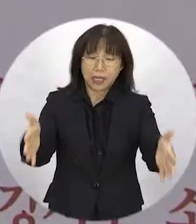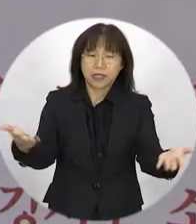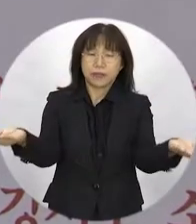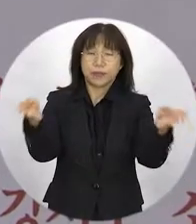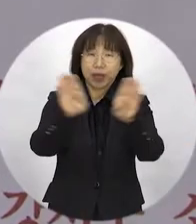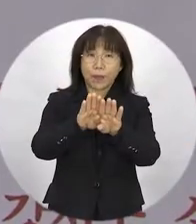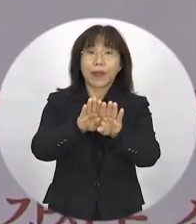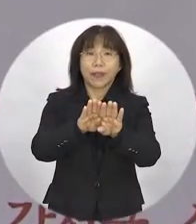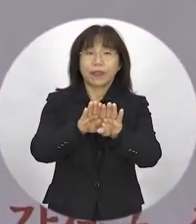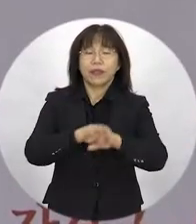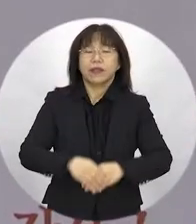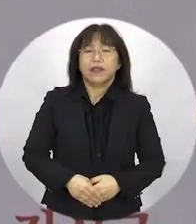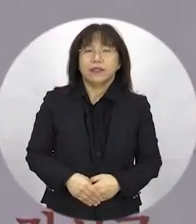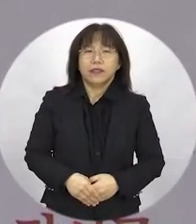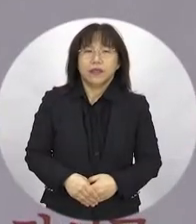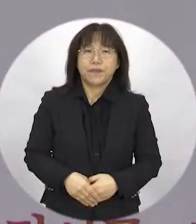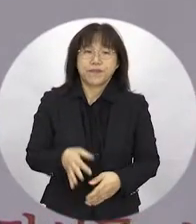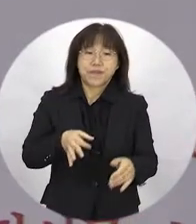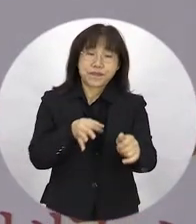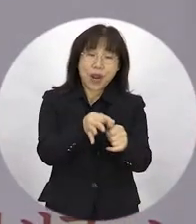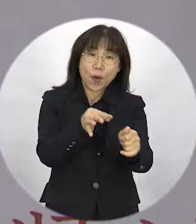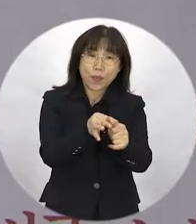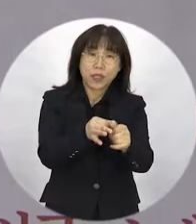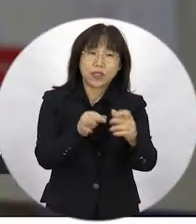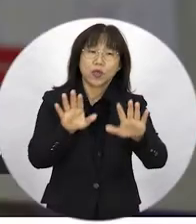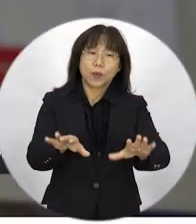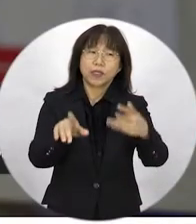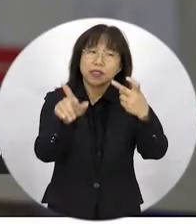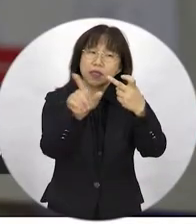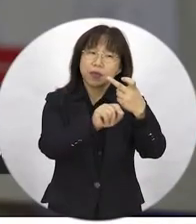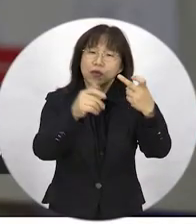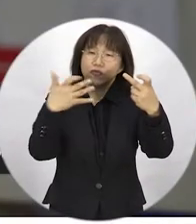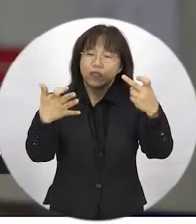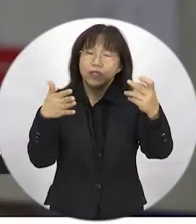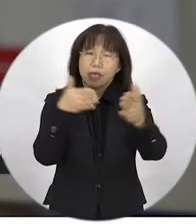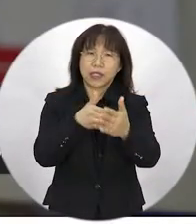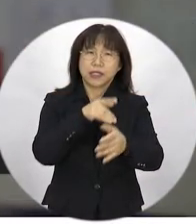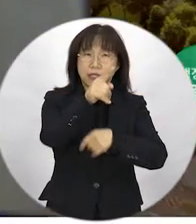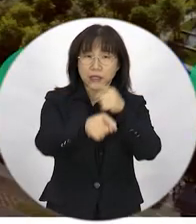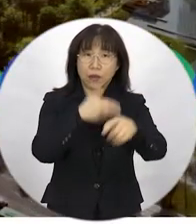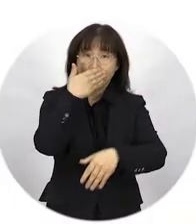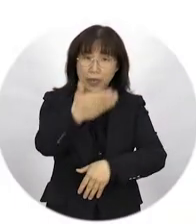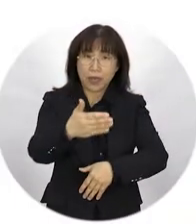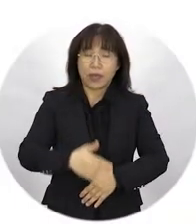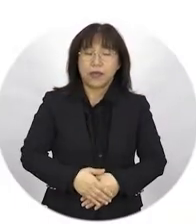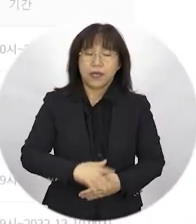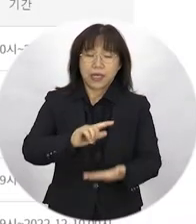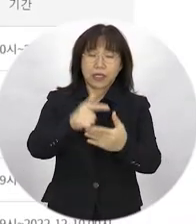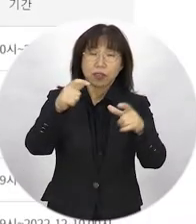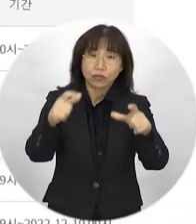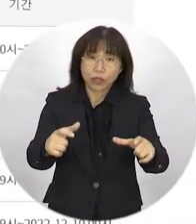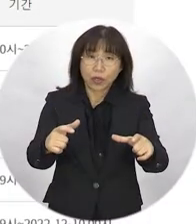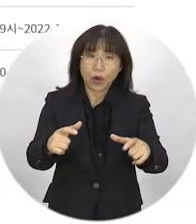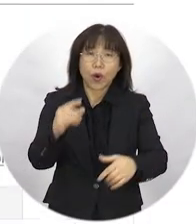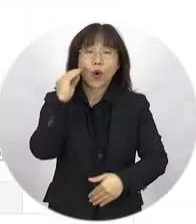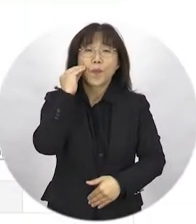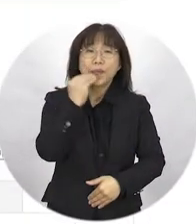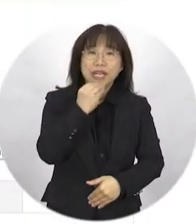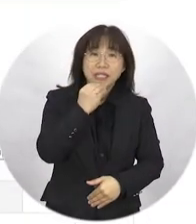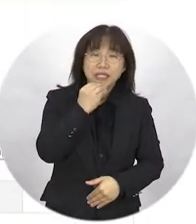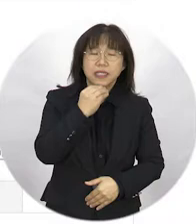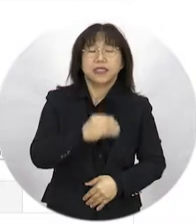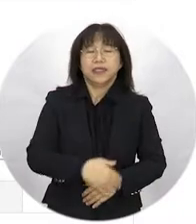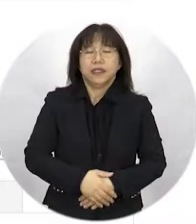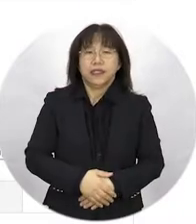업종 소상공인 입니다 헤 없지 원금은 오는 12월 9일까지 신청 가능하며 강서 구청 홈페이지